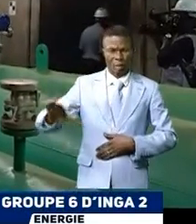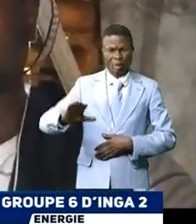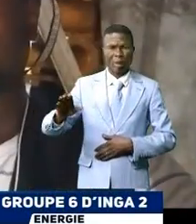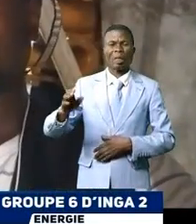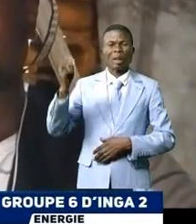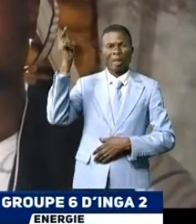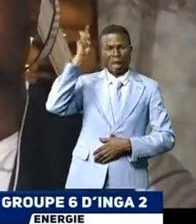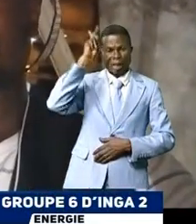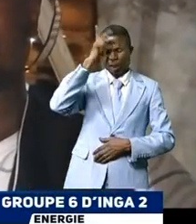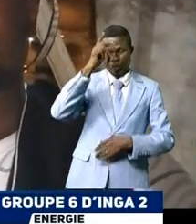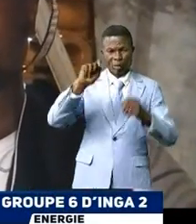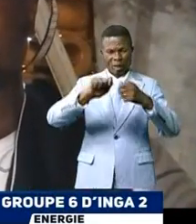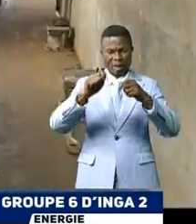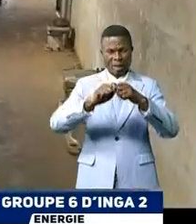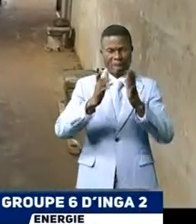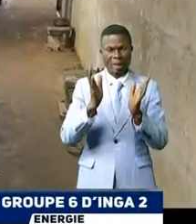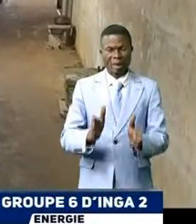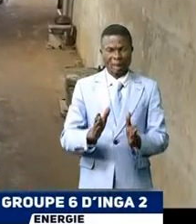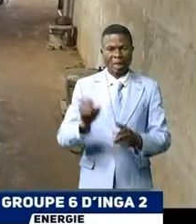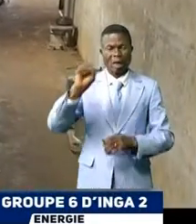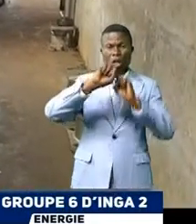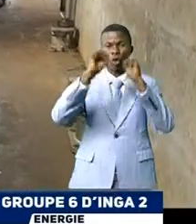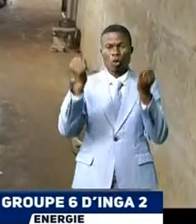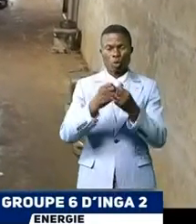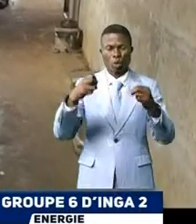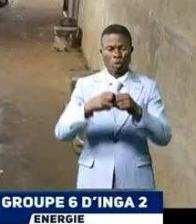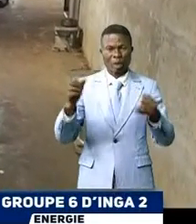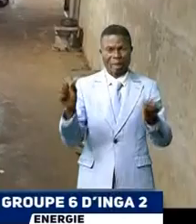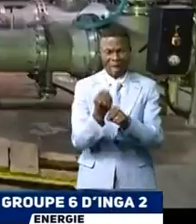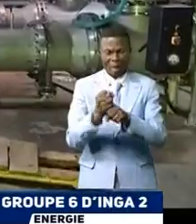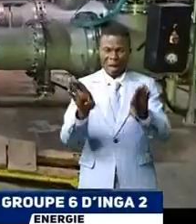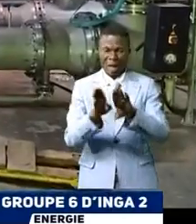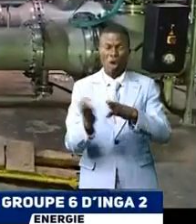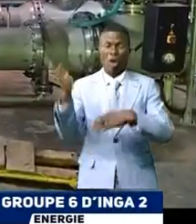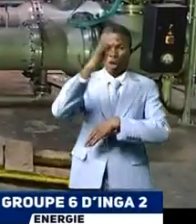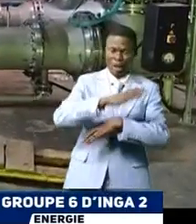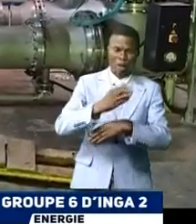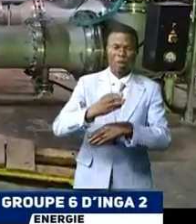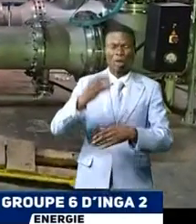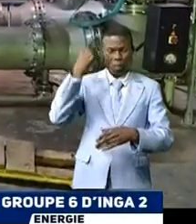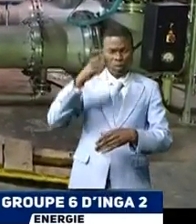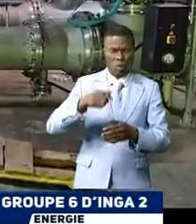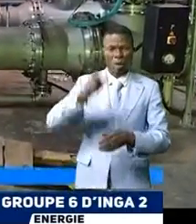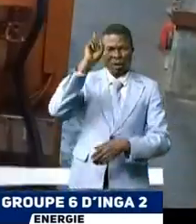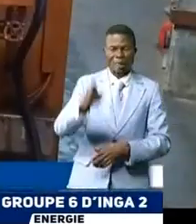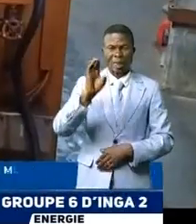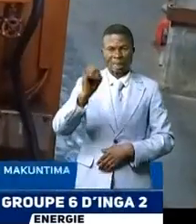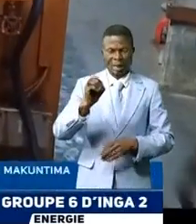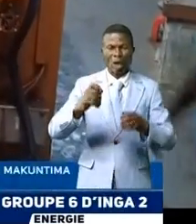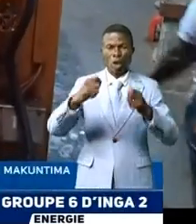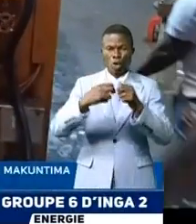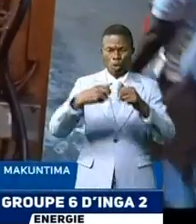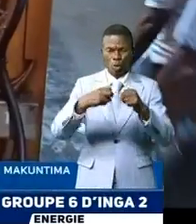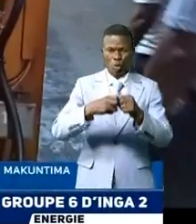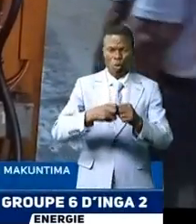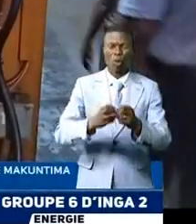Katanga. Les techniciens de la SNEL SA travaillent nuit et jour pour la remise de 150 MW dans les